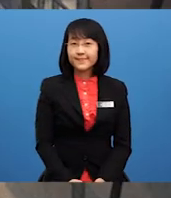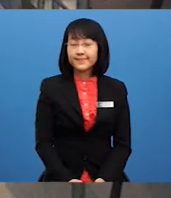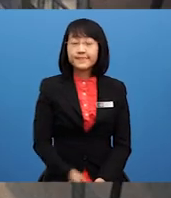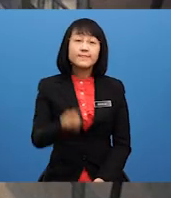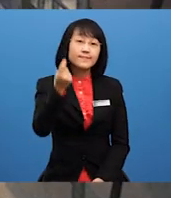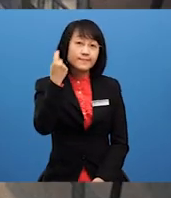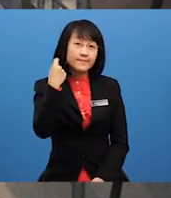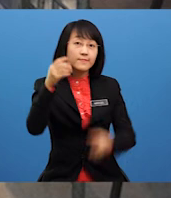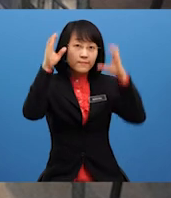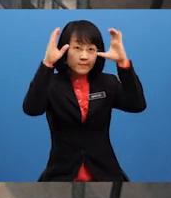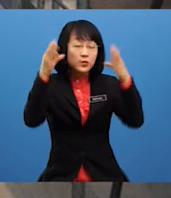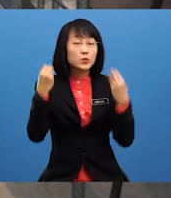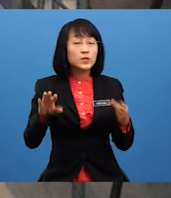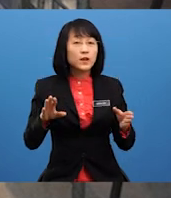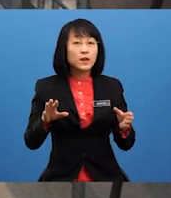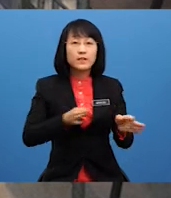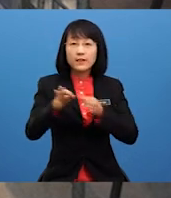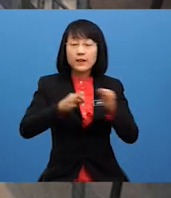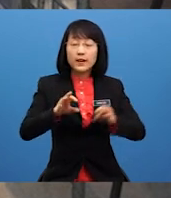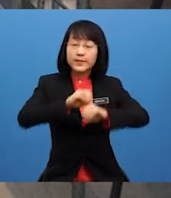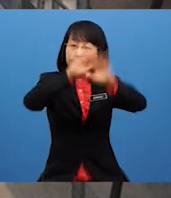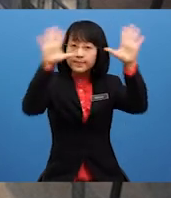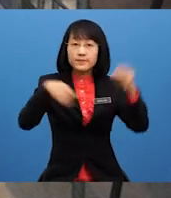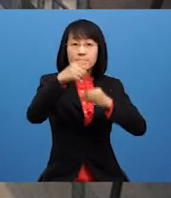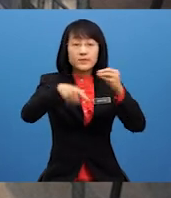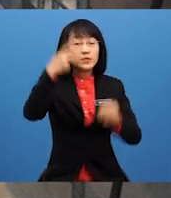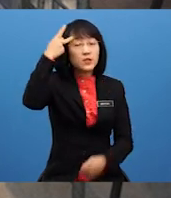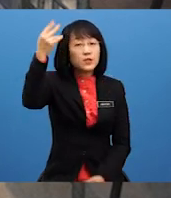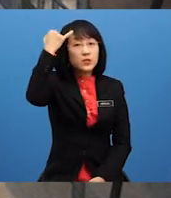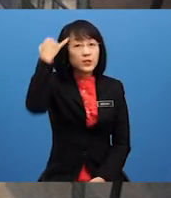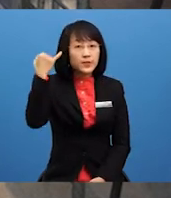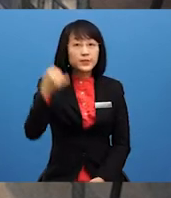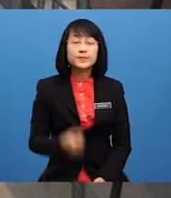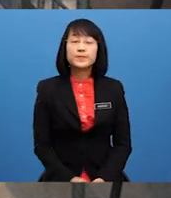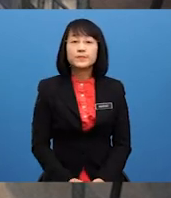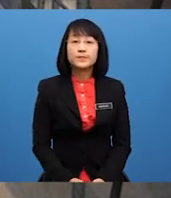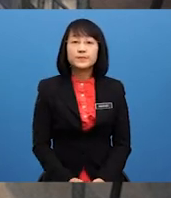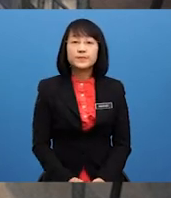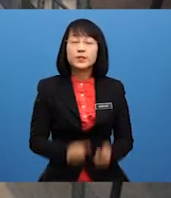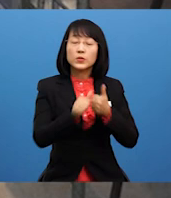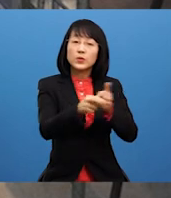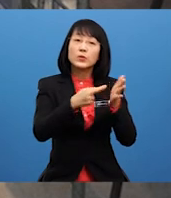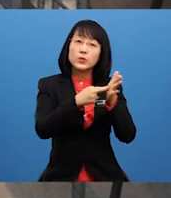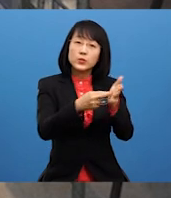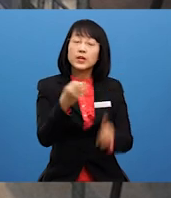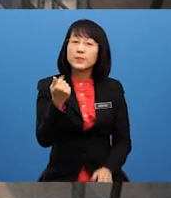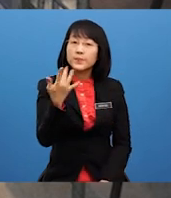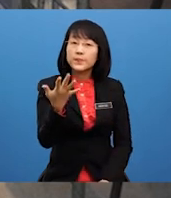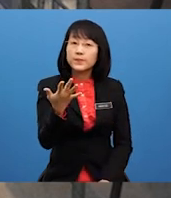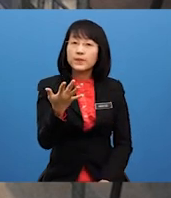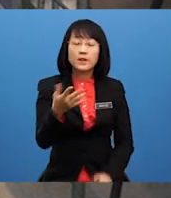Sebentar tadi, cikgu sudah menerangkan tentang konsep ilmu berdasarkan rujukan dari beberapa pendapat ahli